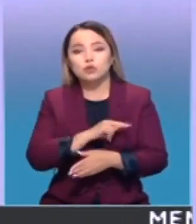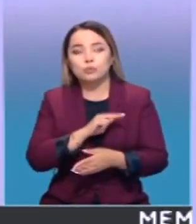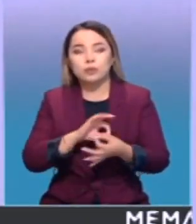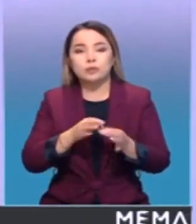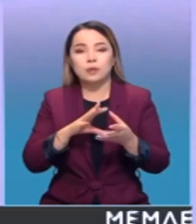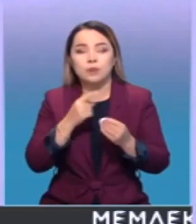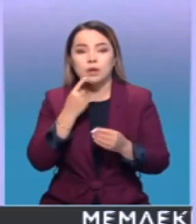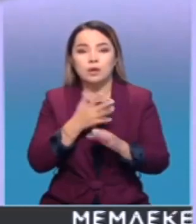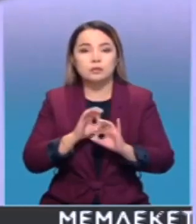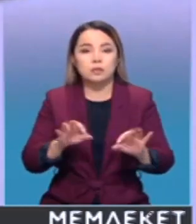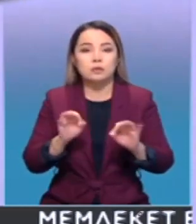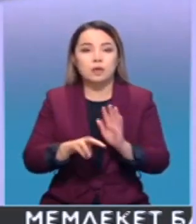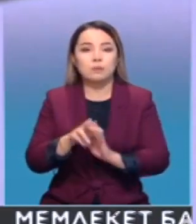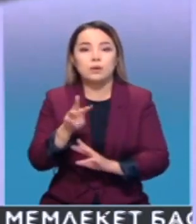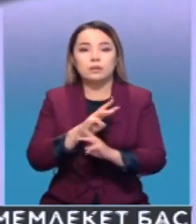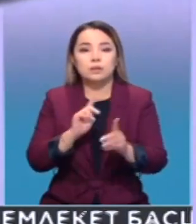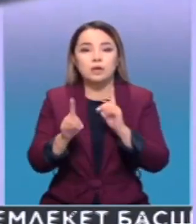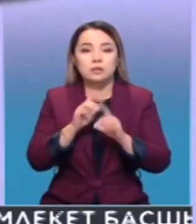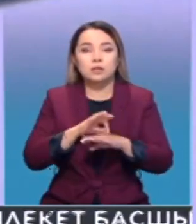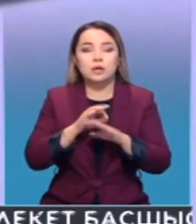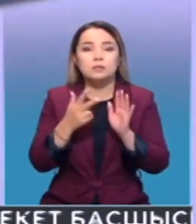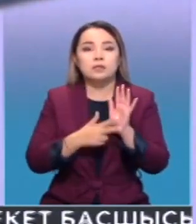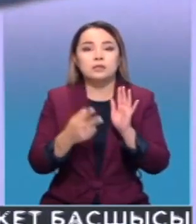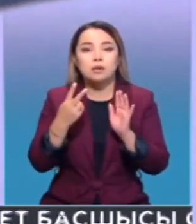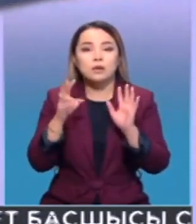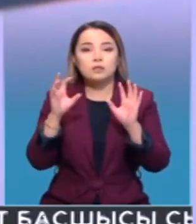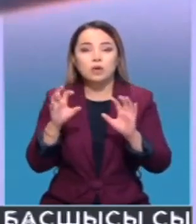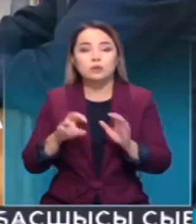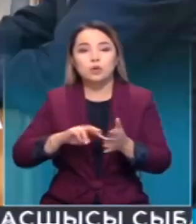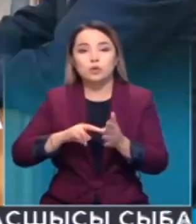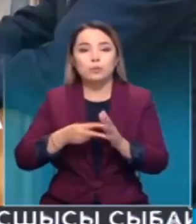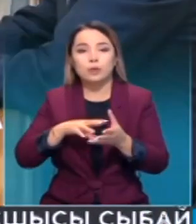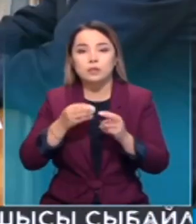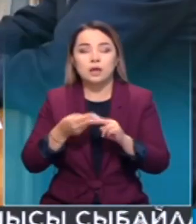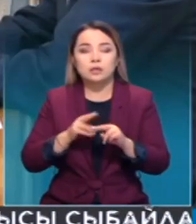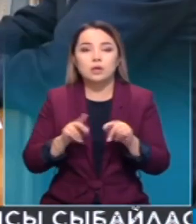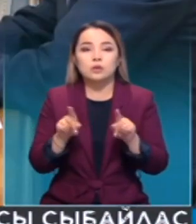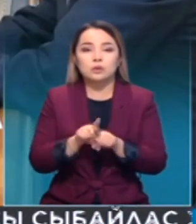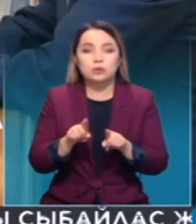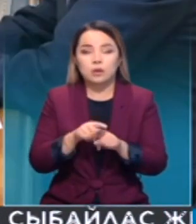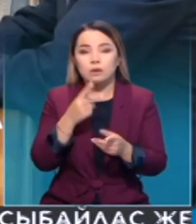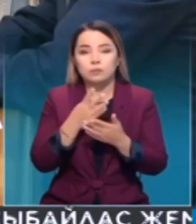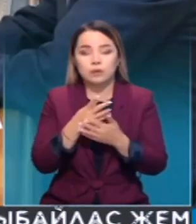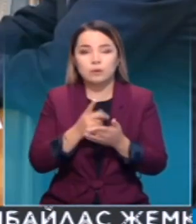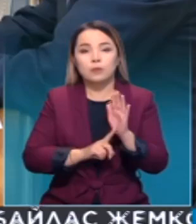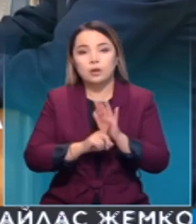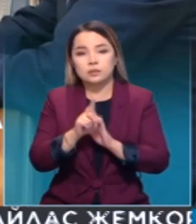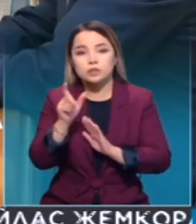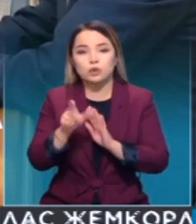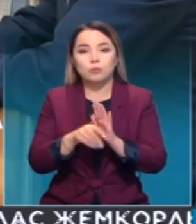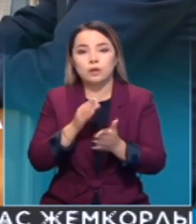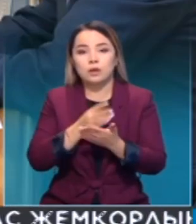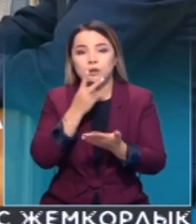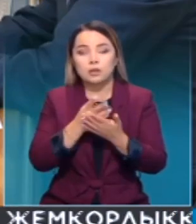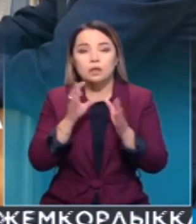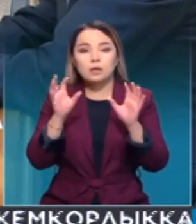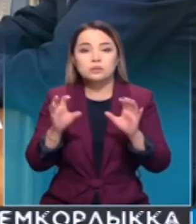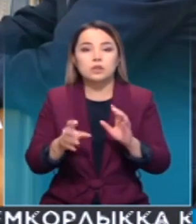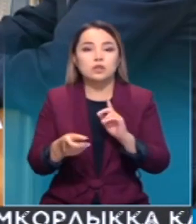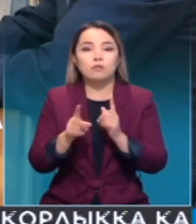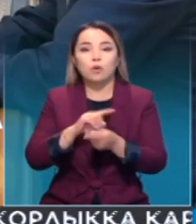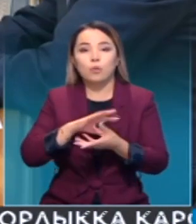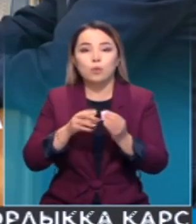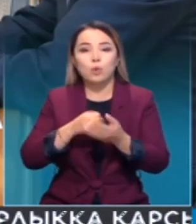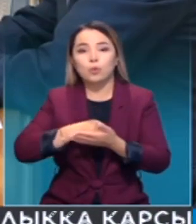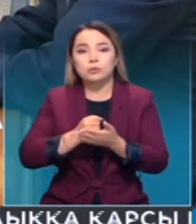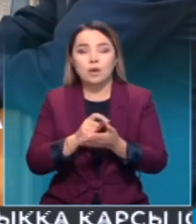туралы есеп берді. Мәжіліс қарауында болған 82 заң жобасының 20-сына депутаттар бастамашылық жасады. Төраға конституциялық реформа